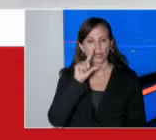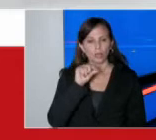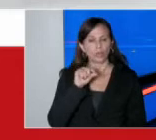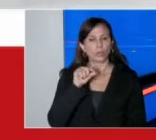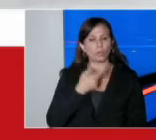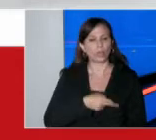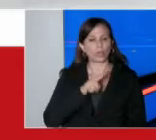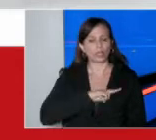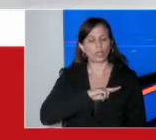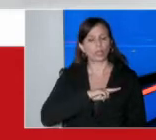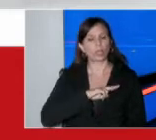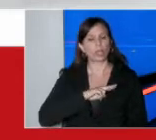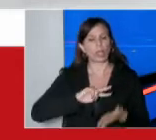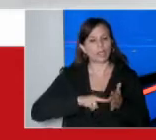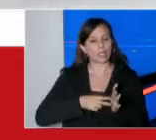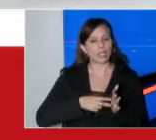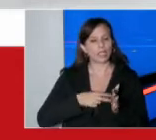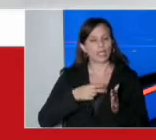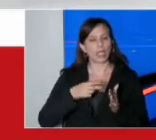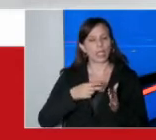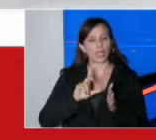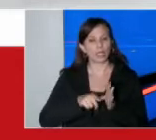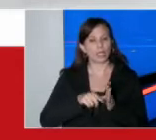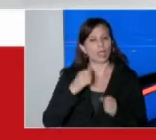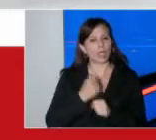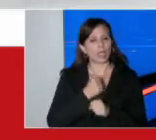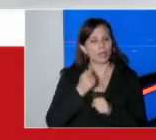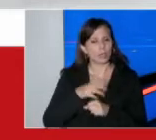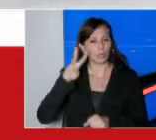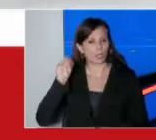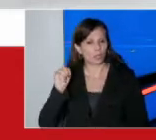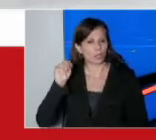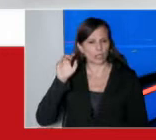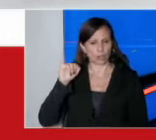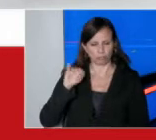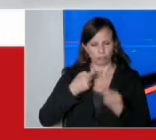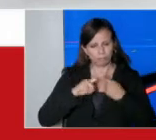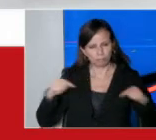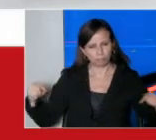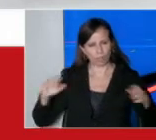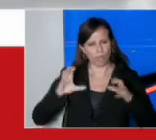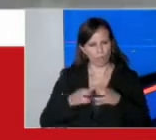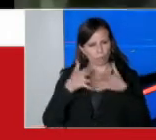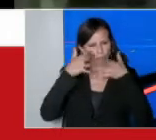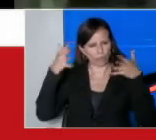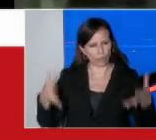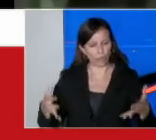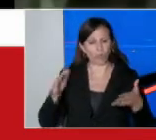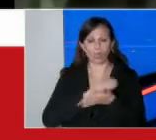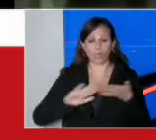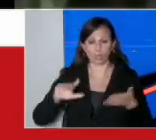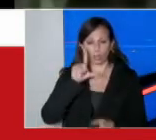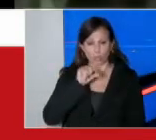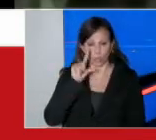האסטרטגיה הטכנולוגית של החברה. לפני זה הוא עבד במייקרוסופט, ביהו, ב-AT&T. הוא התחיל בטוויטר